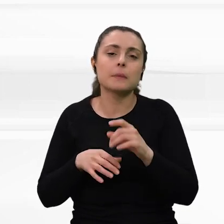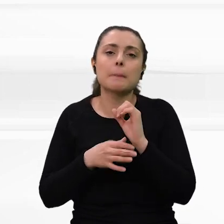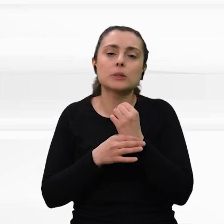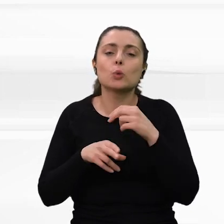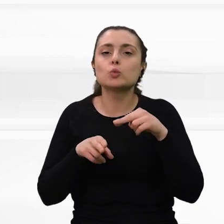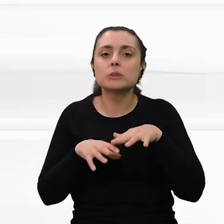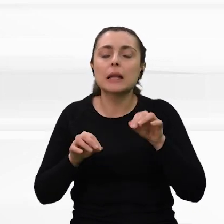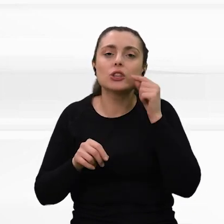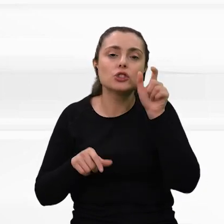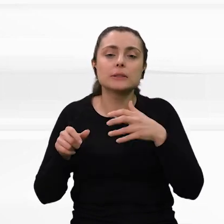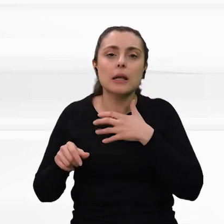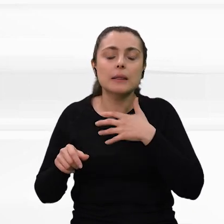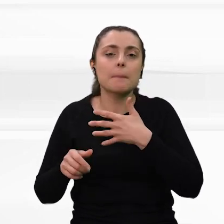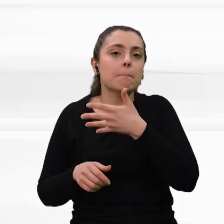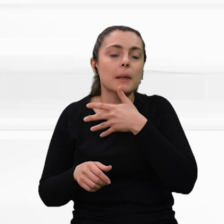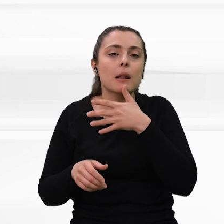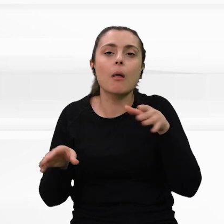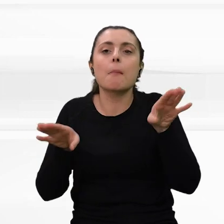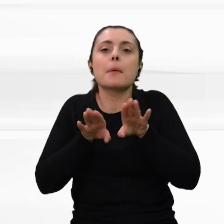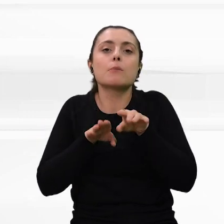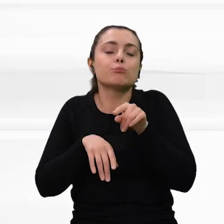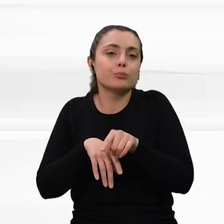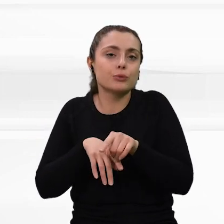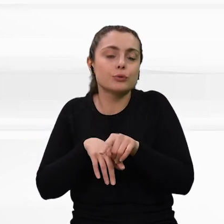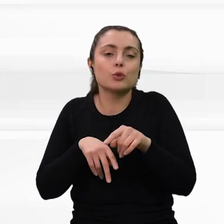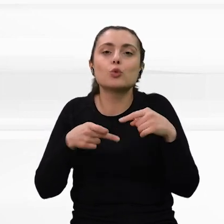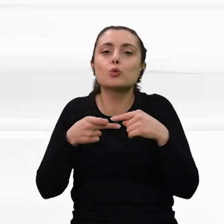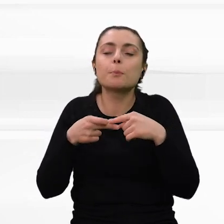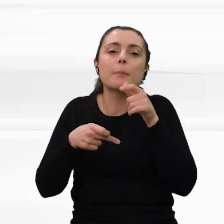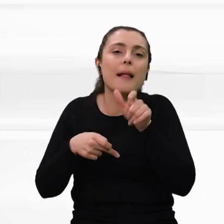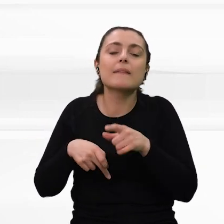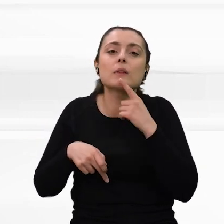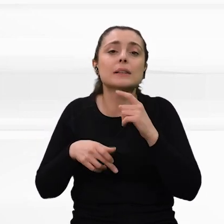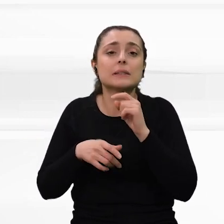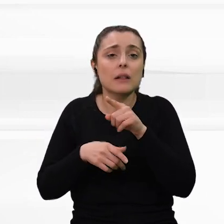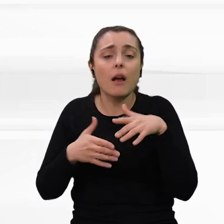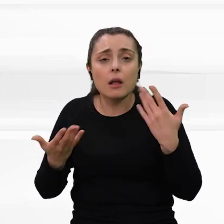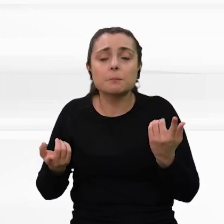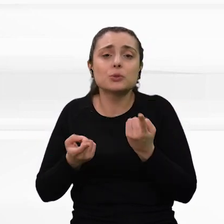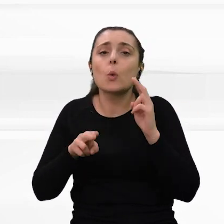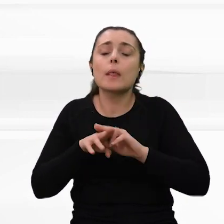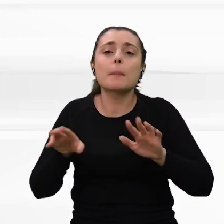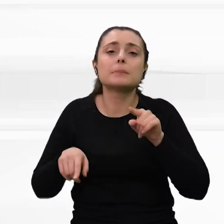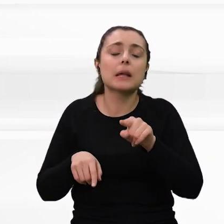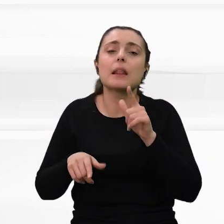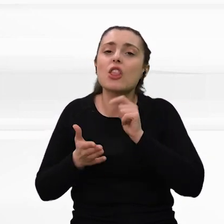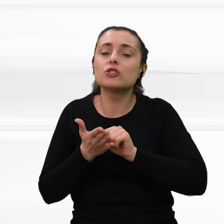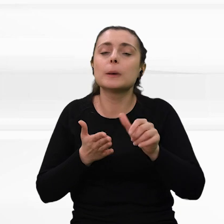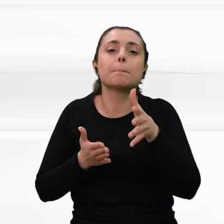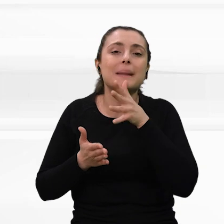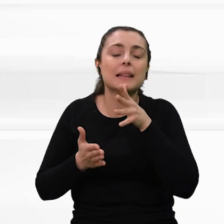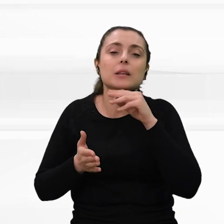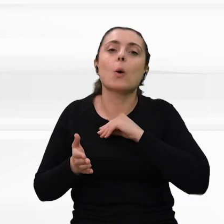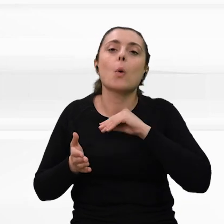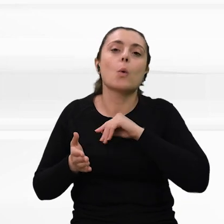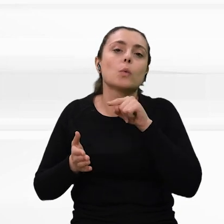becerisini kutlayan kişi kendini bilgiyi kapatmıştır Evet duble evde Diyor ki sana artık bir şey öğretemem Çünkü sen her